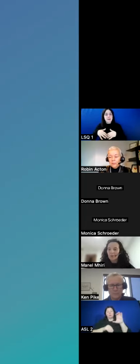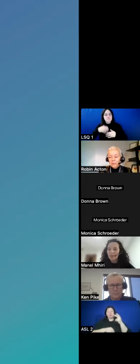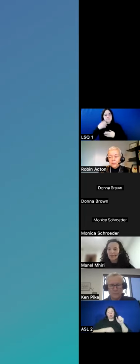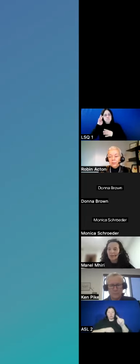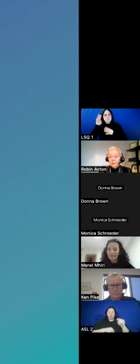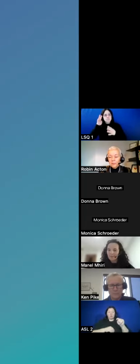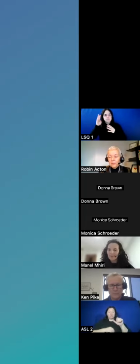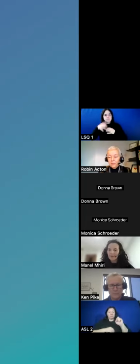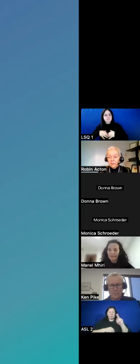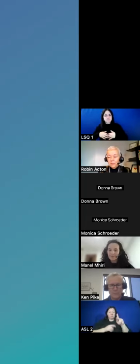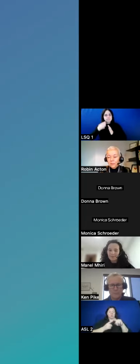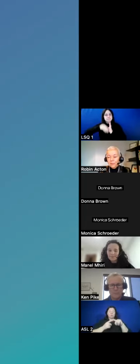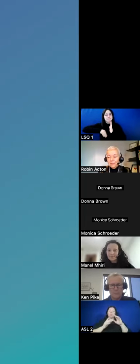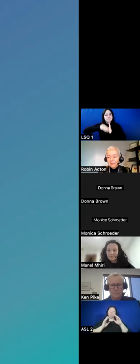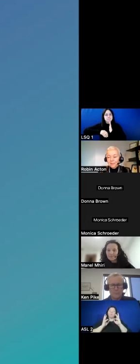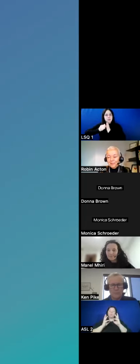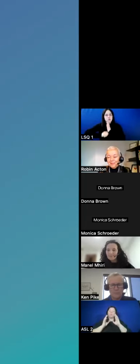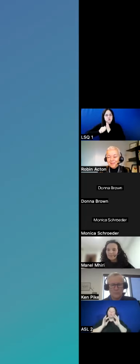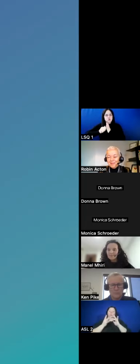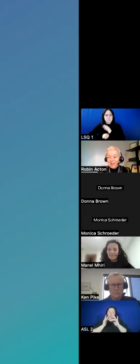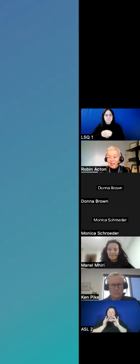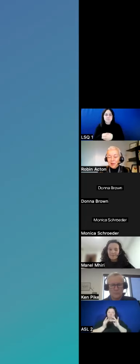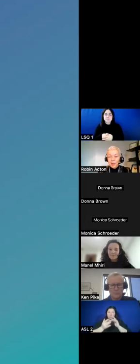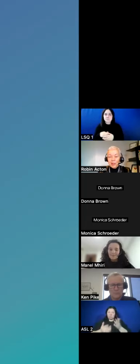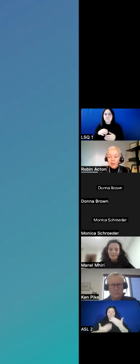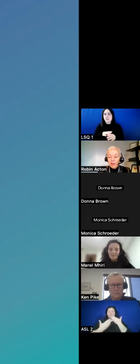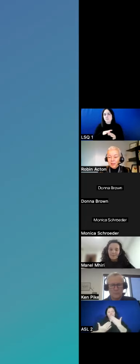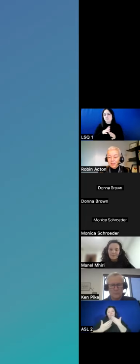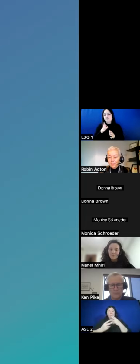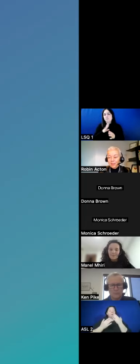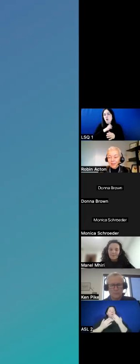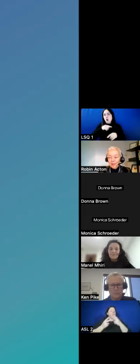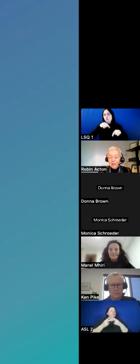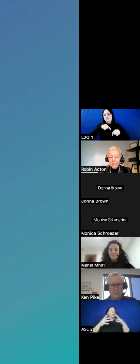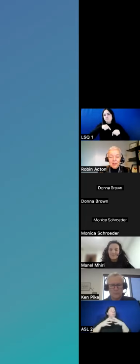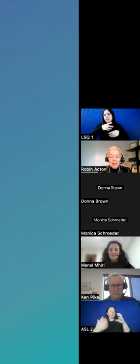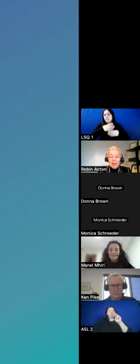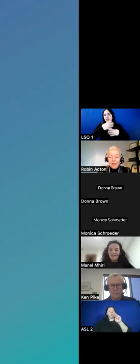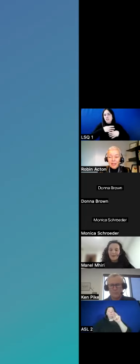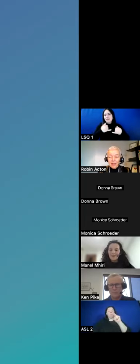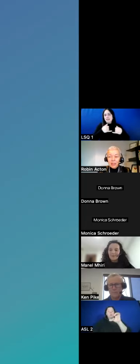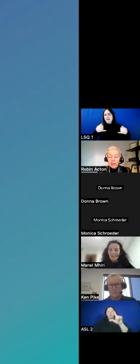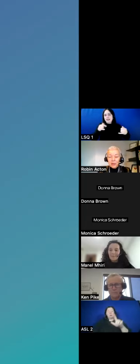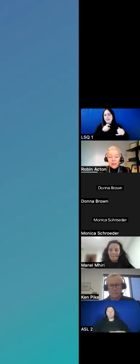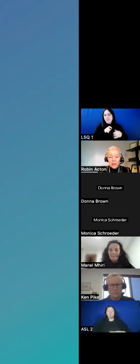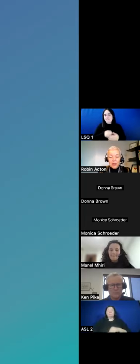document. Et j'ai mis un lien au site web. Merci beaucoup, Manel.